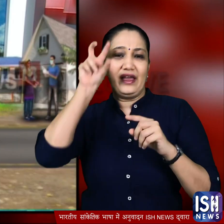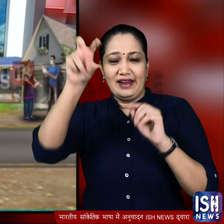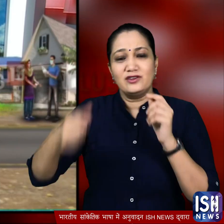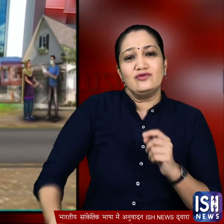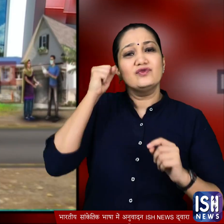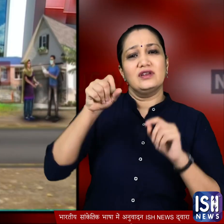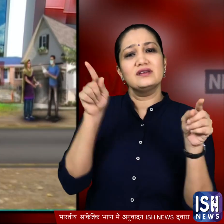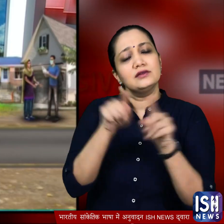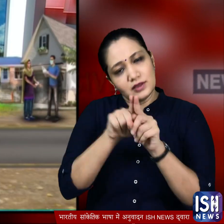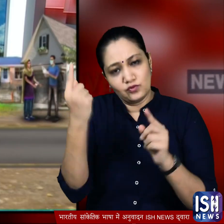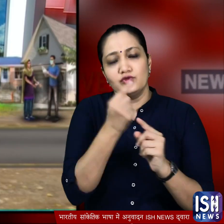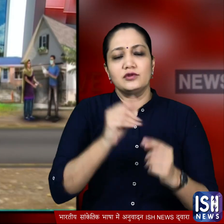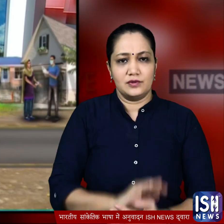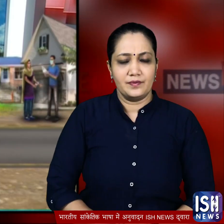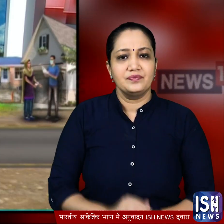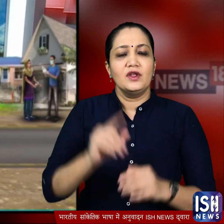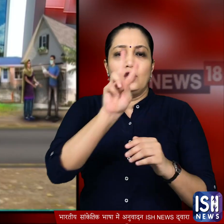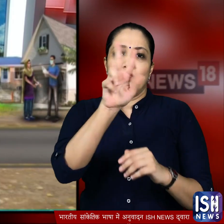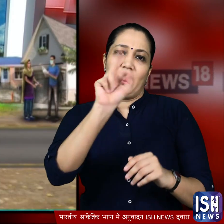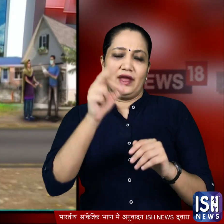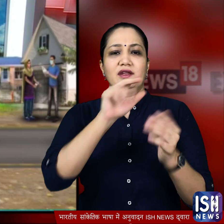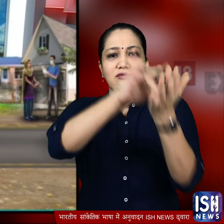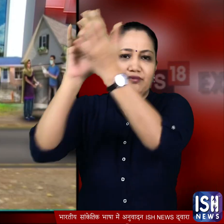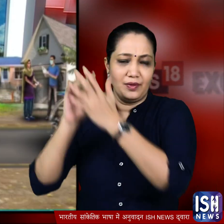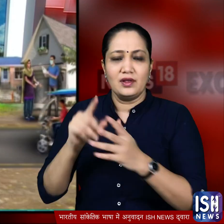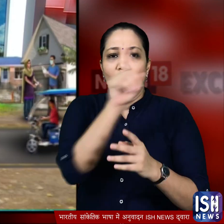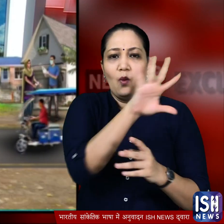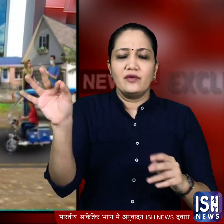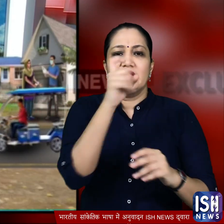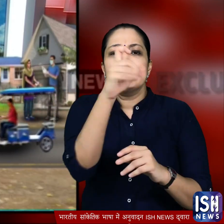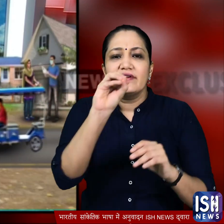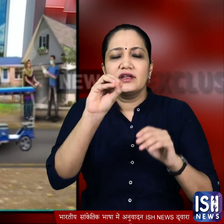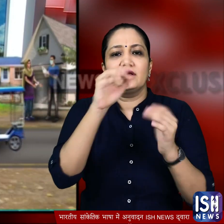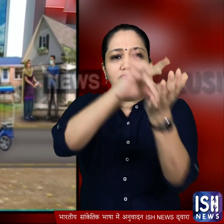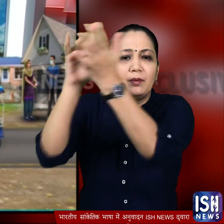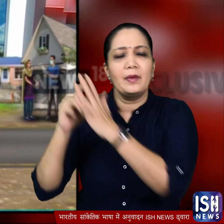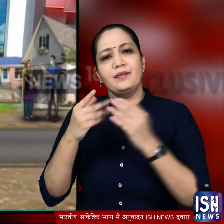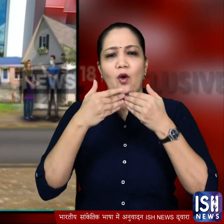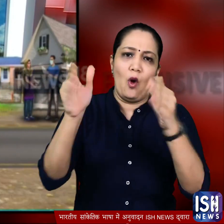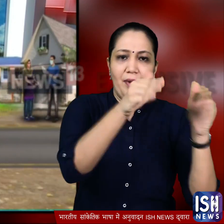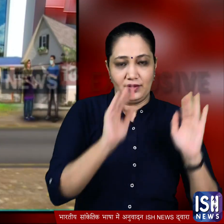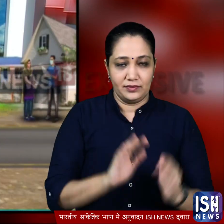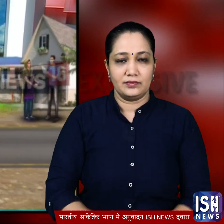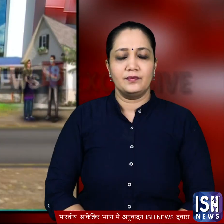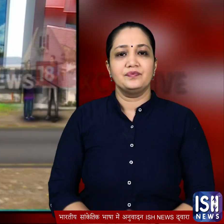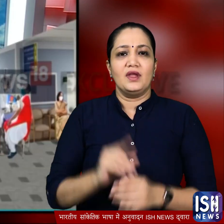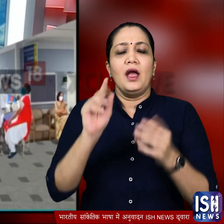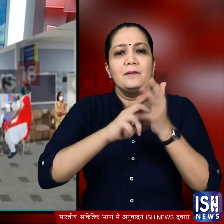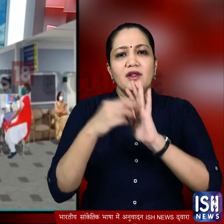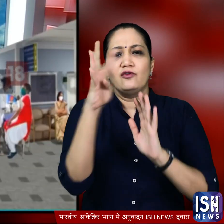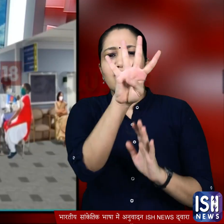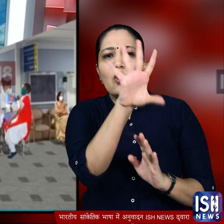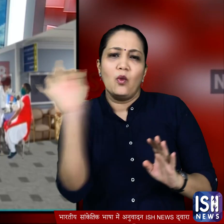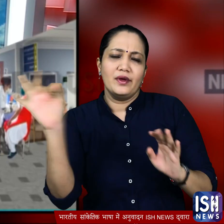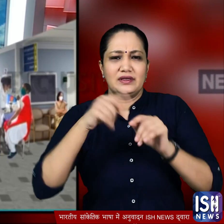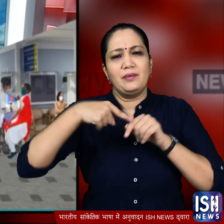इंतजाम भी किया जाएगा। दिल्ली में कुल 280 वार्ड है। ऐसे में हर हफ्ते 70-70 वार्ड में यह अभियान चलाया जाएगा। यानी